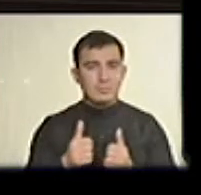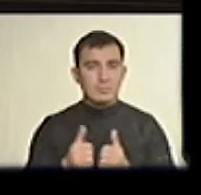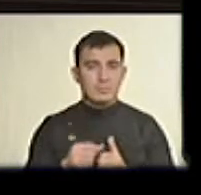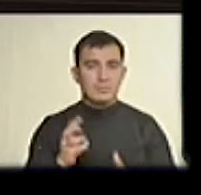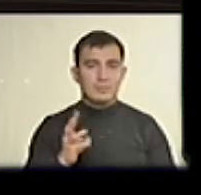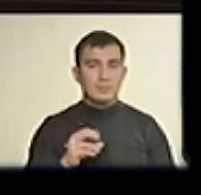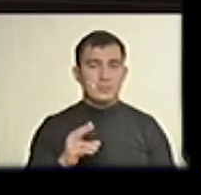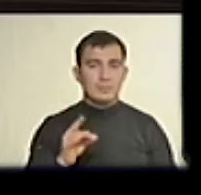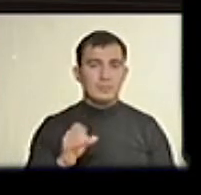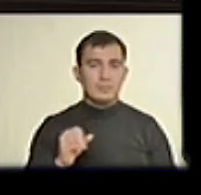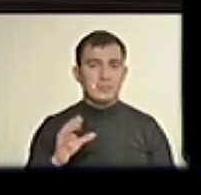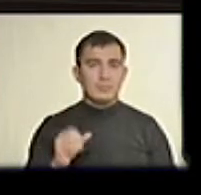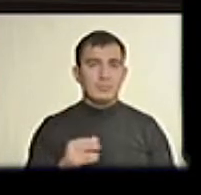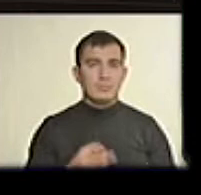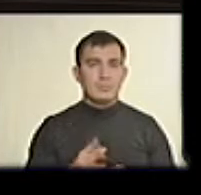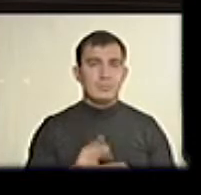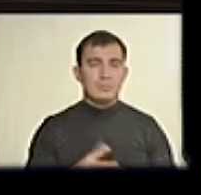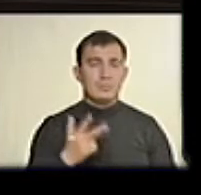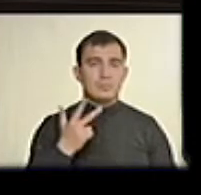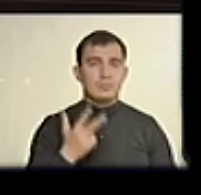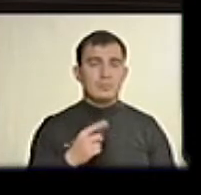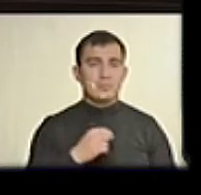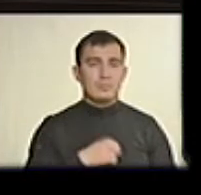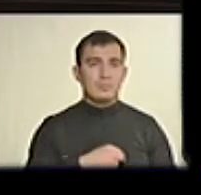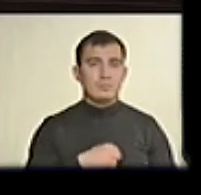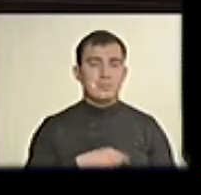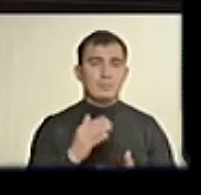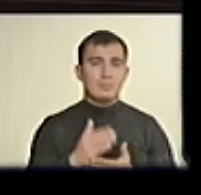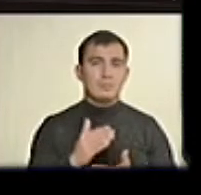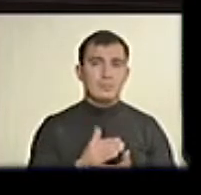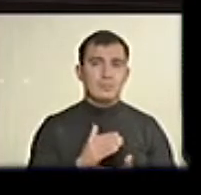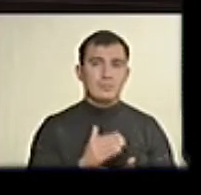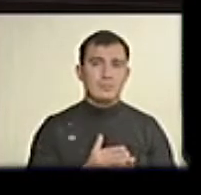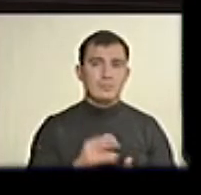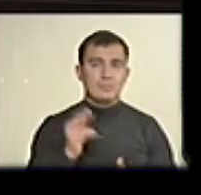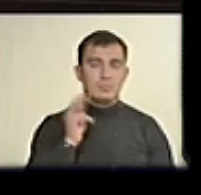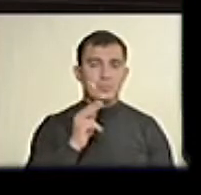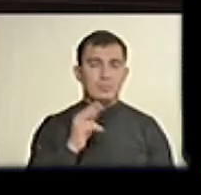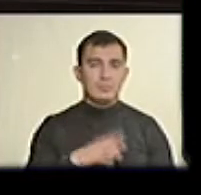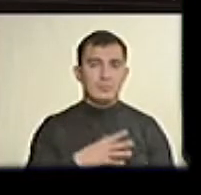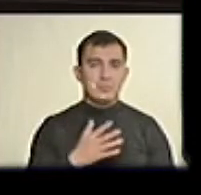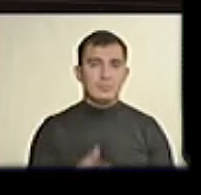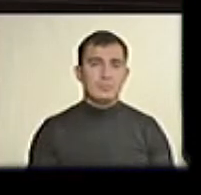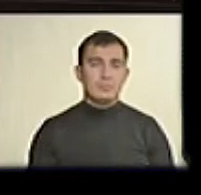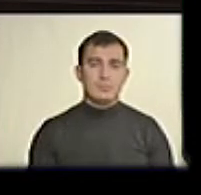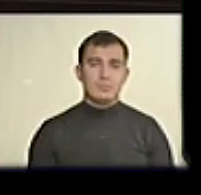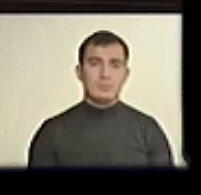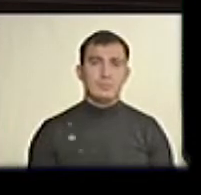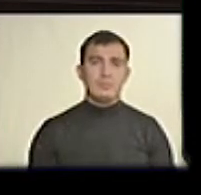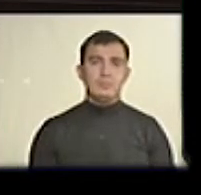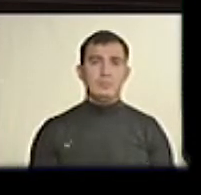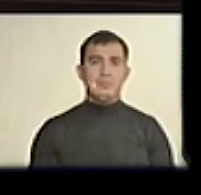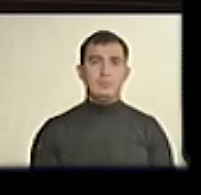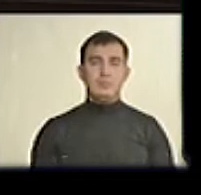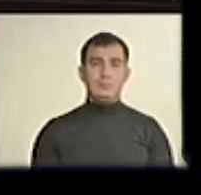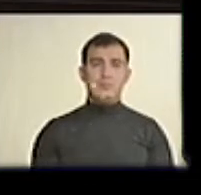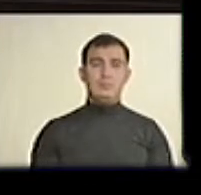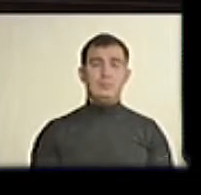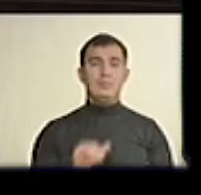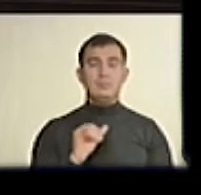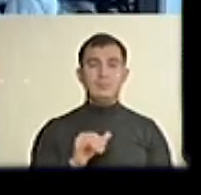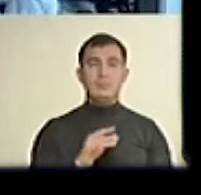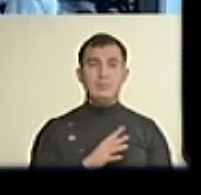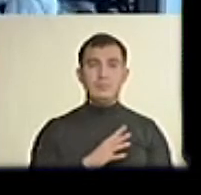madrasalar. Madrasalarda esa 3 bosqichda ta'lim jarayonlari olib borilgan. Va bularning